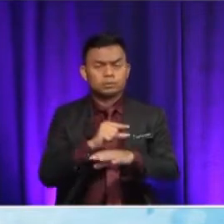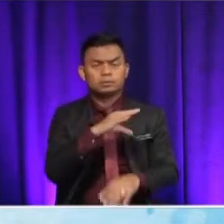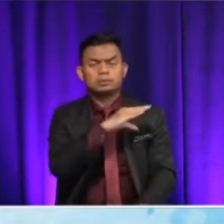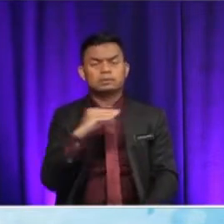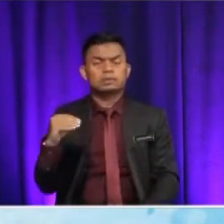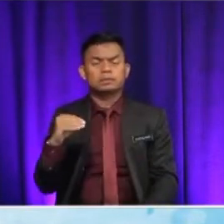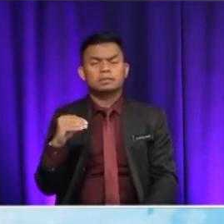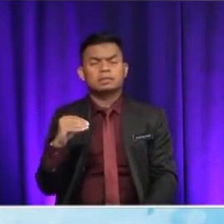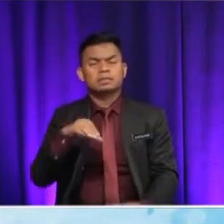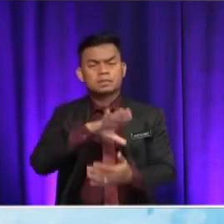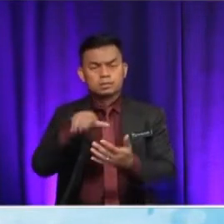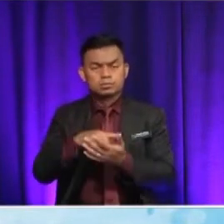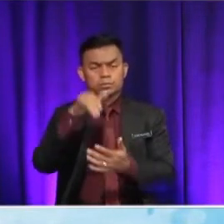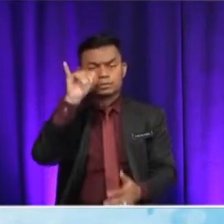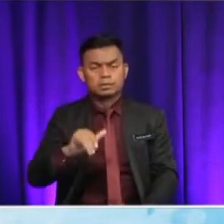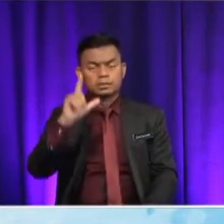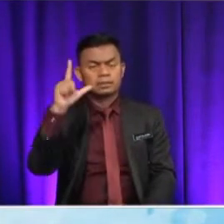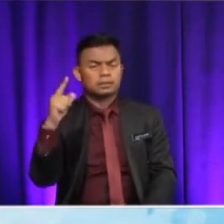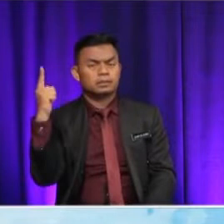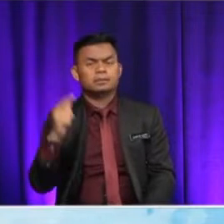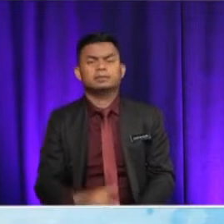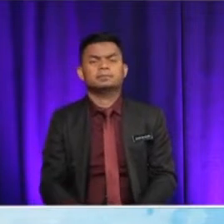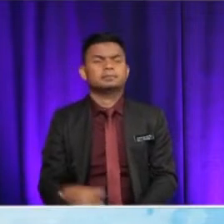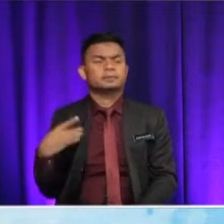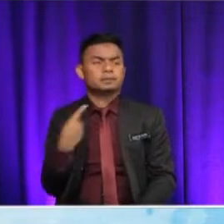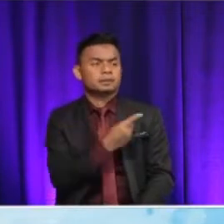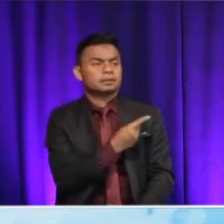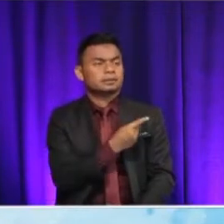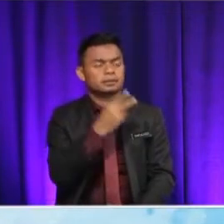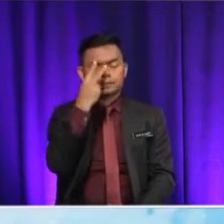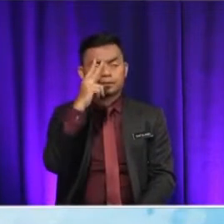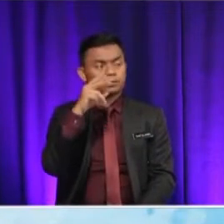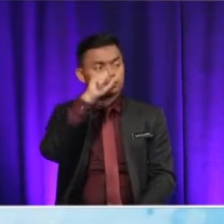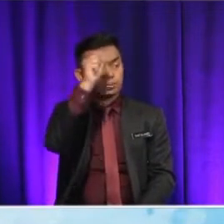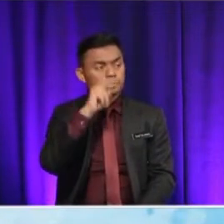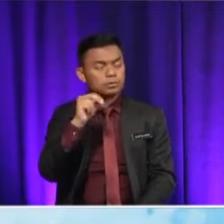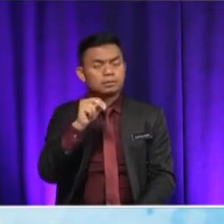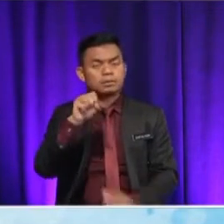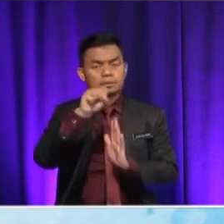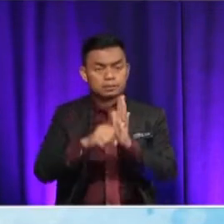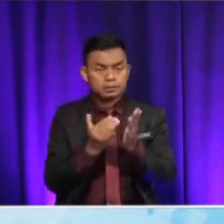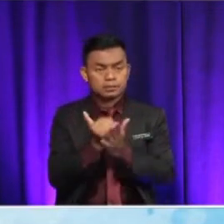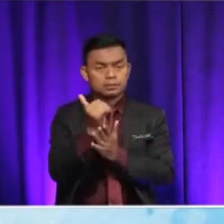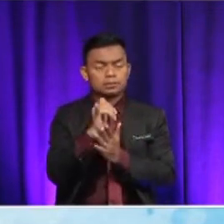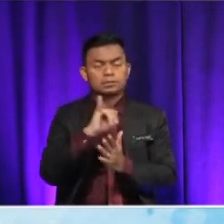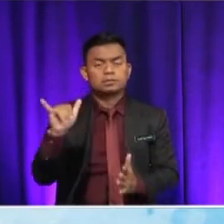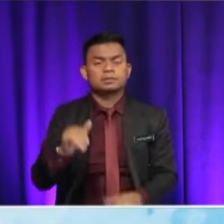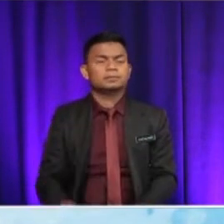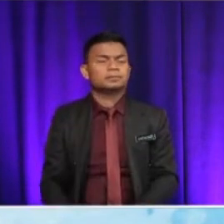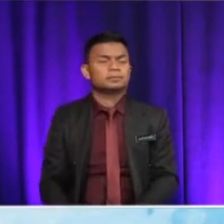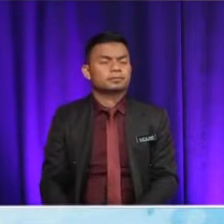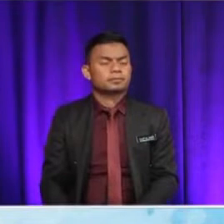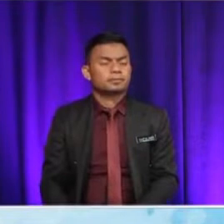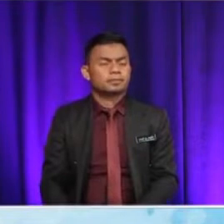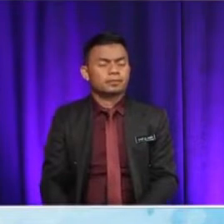komponen perpaipan yang dia nak pasang. Okey, kita tengok soalan seterusnya Sean. Okey, cikgu. Okey, ini adalah soalan